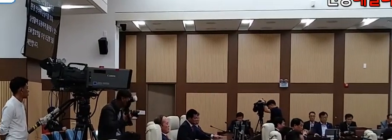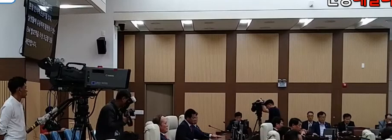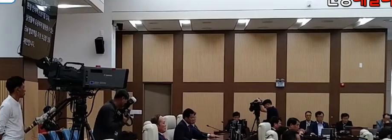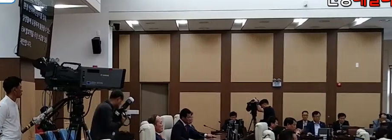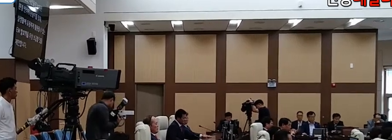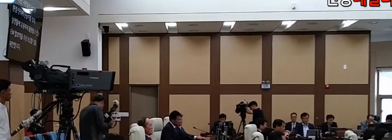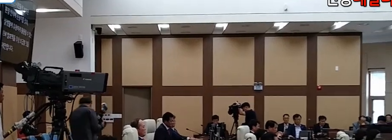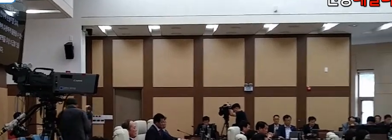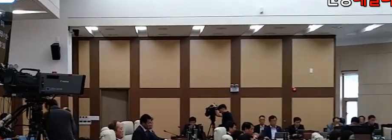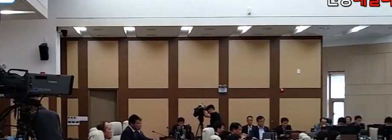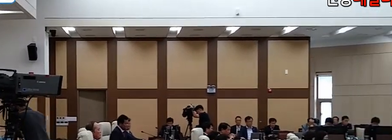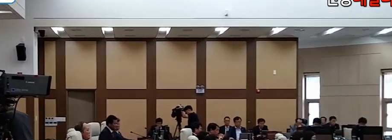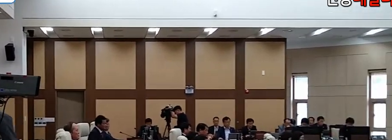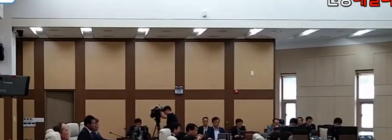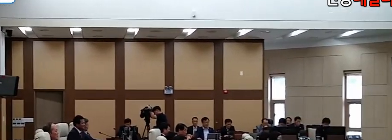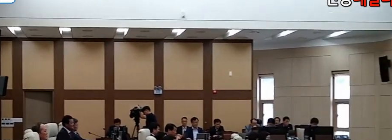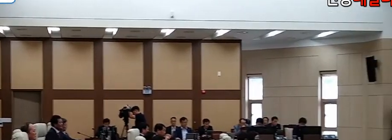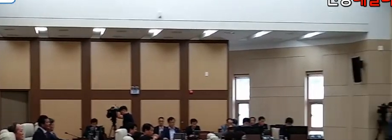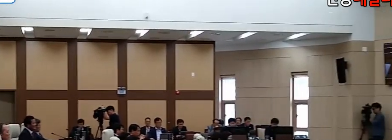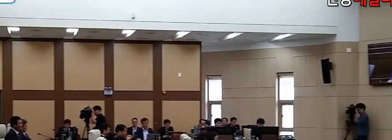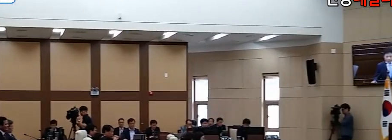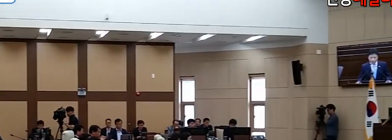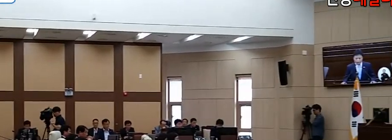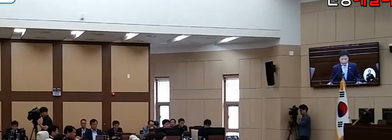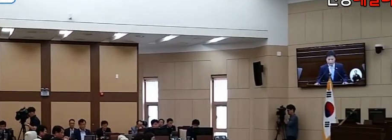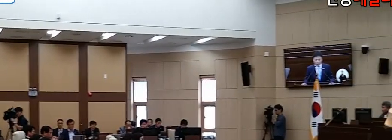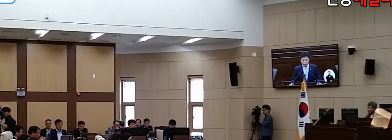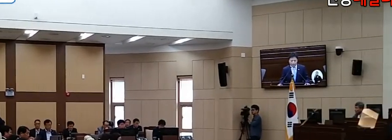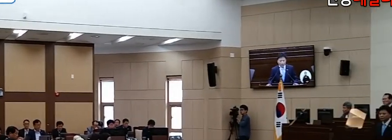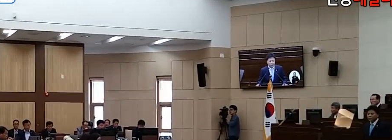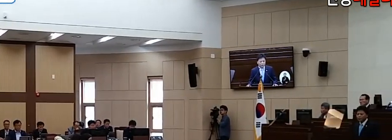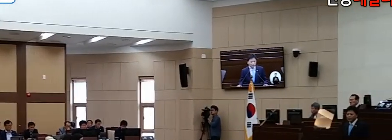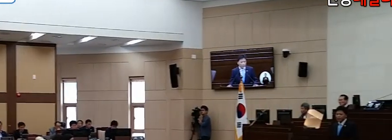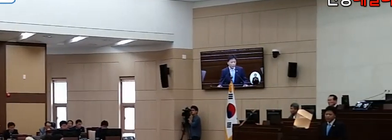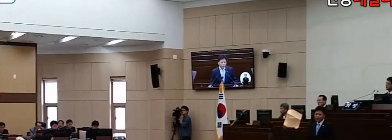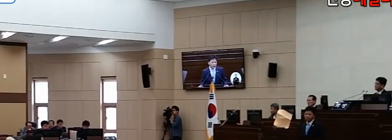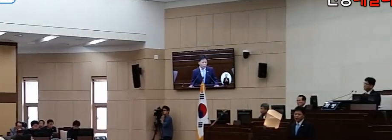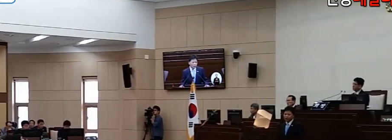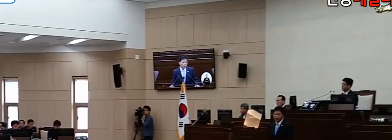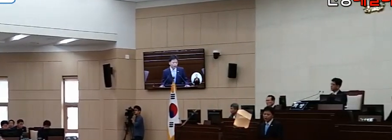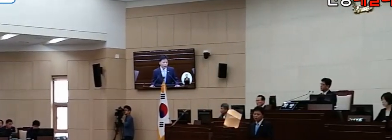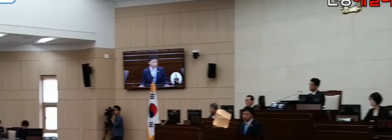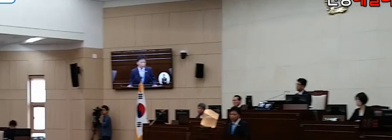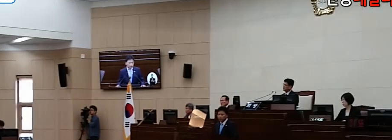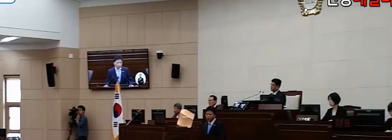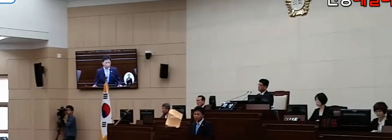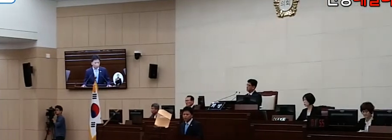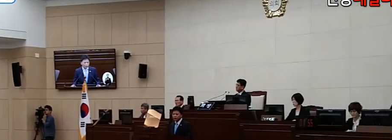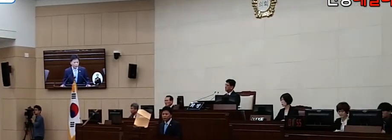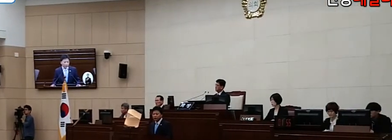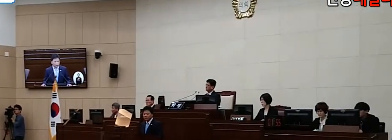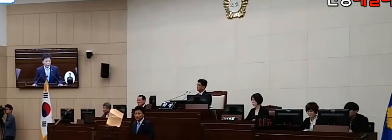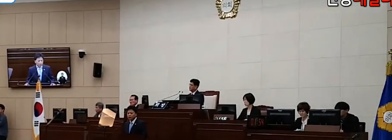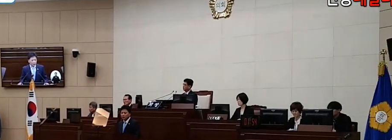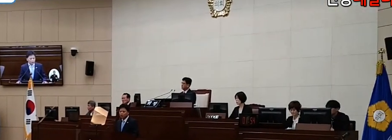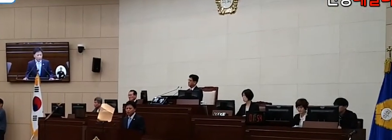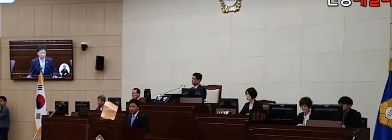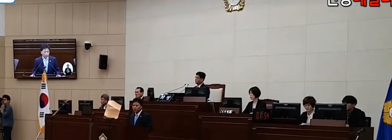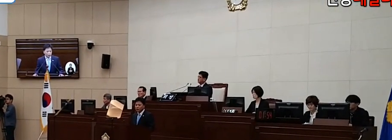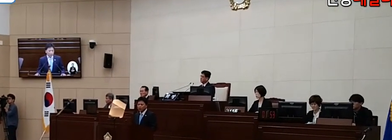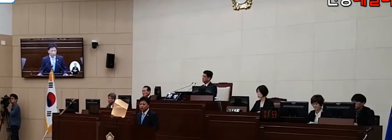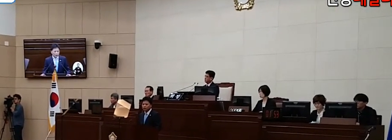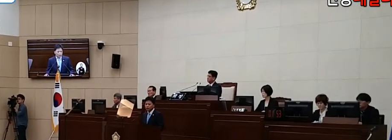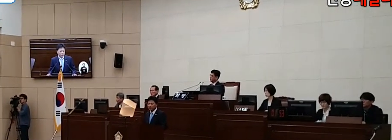있는 EM 발효액을 무상 보급할 것을 제안합니다. EM 발효액을 무상 보급하면